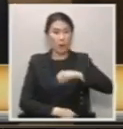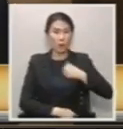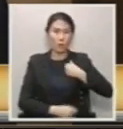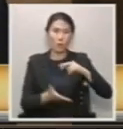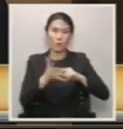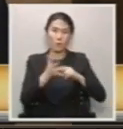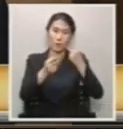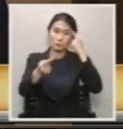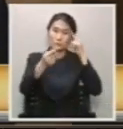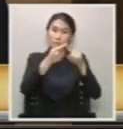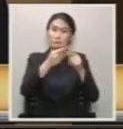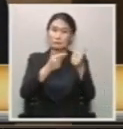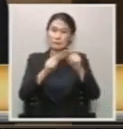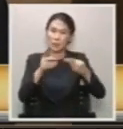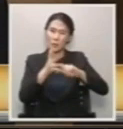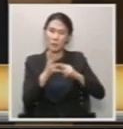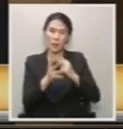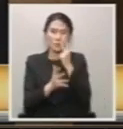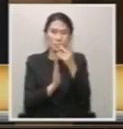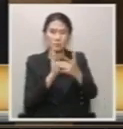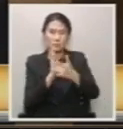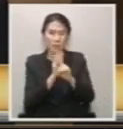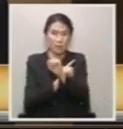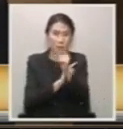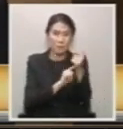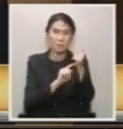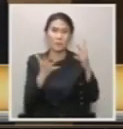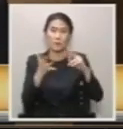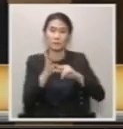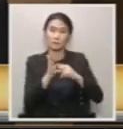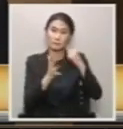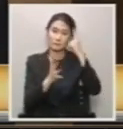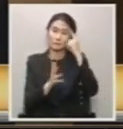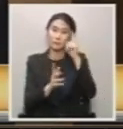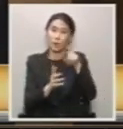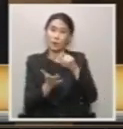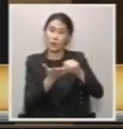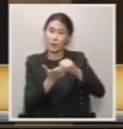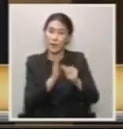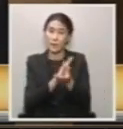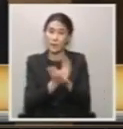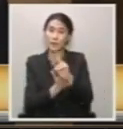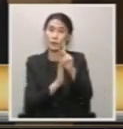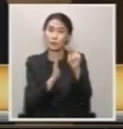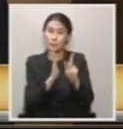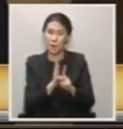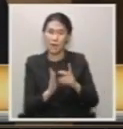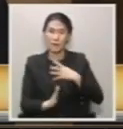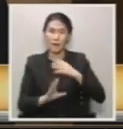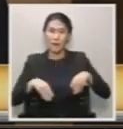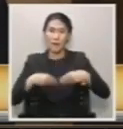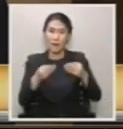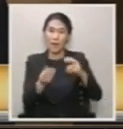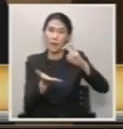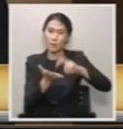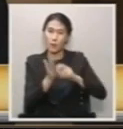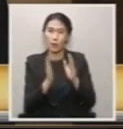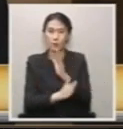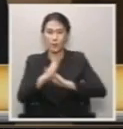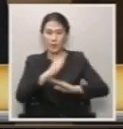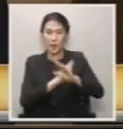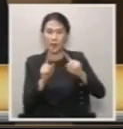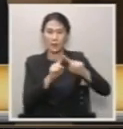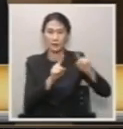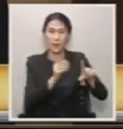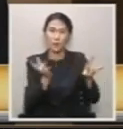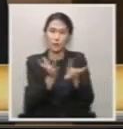ว่าอาจจะขาดความทันสมัยแล้วก็ขาดความคล่องตัวไปก็จะต้องแก้ไขกฎหมายนั้นเพื่อให้รองรับการบริการคนพิการนั้นให้มี